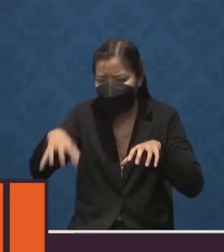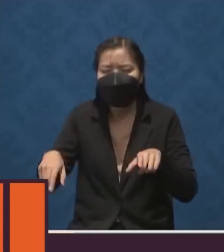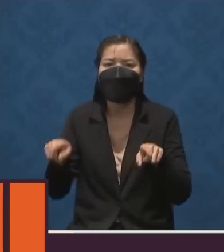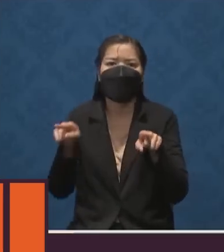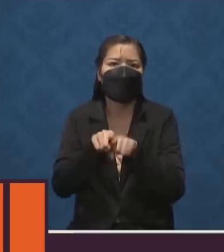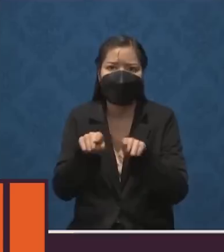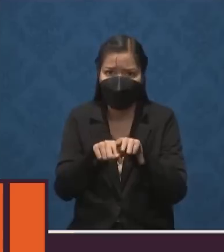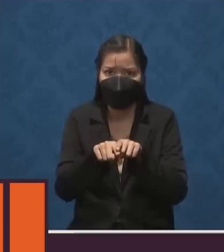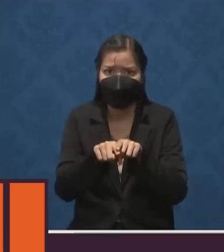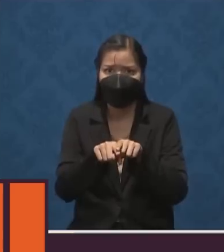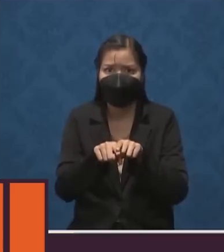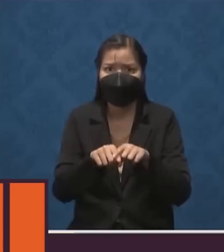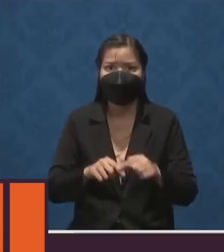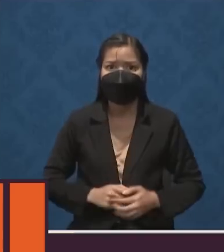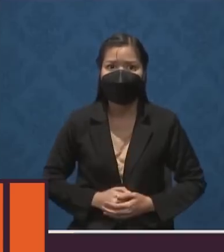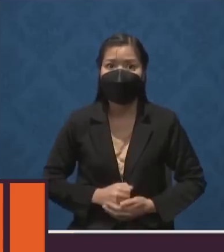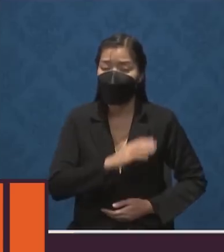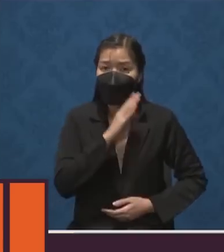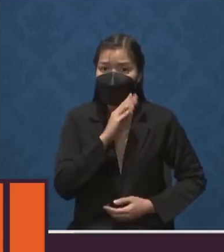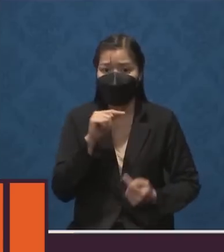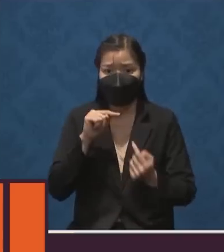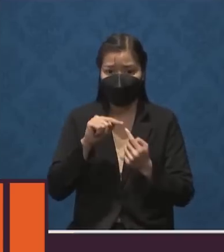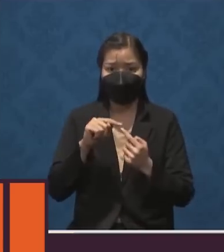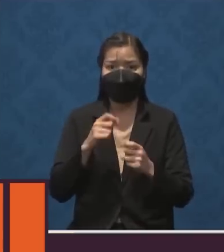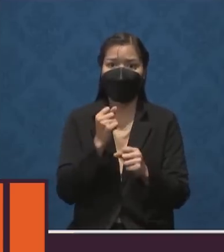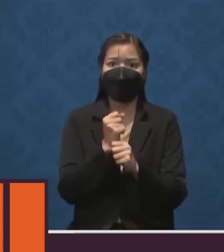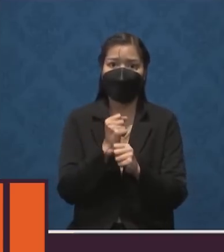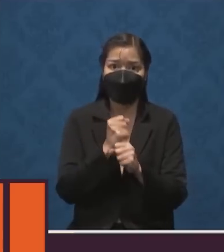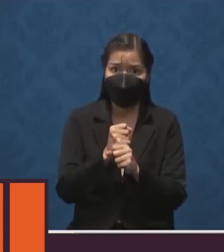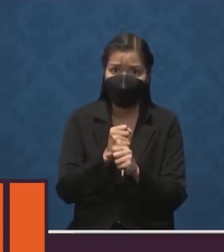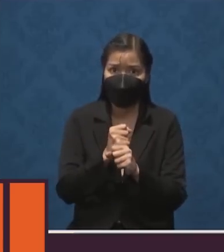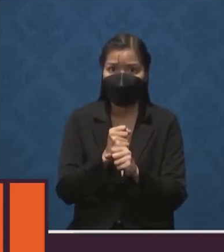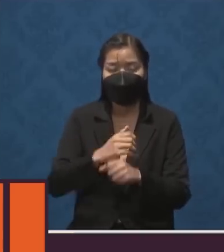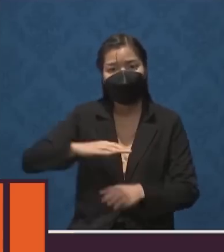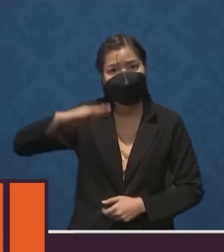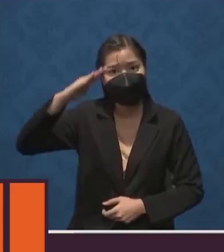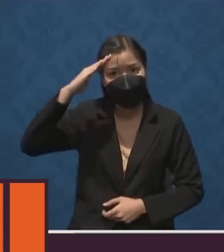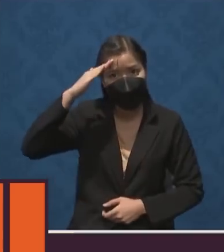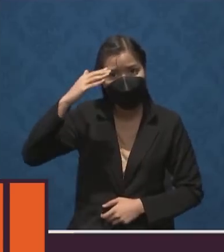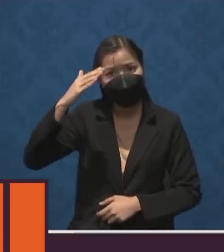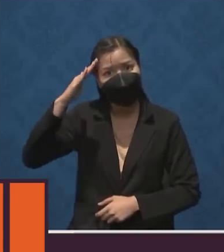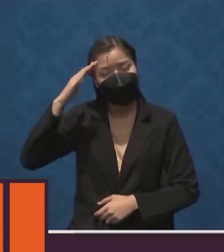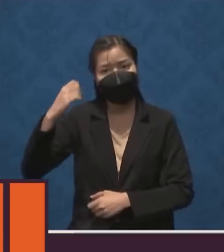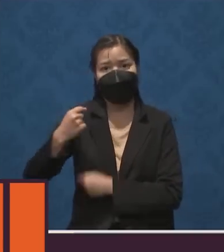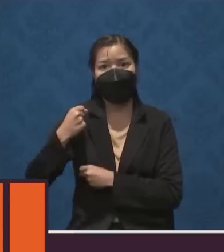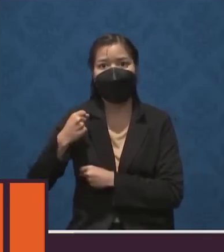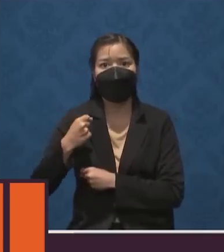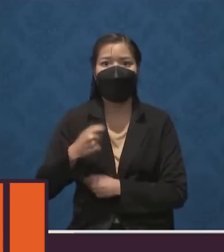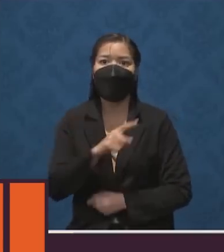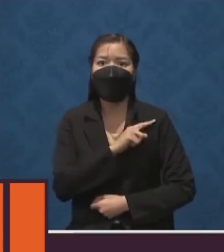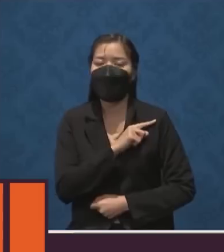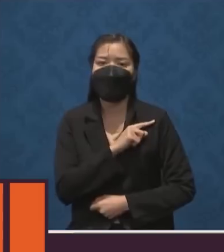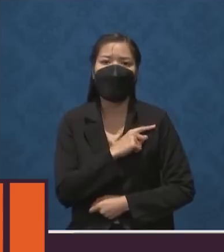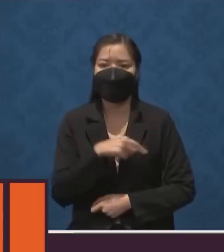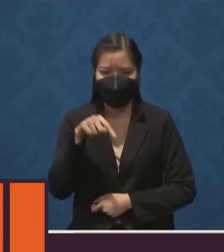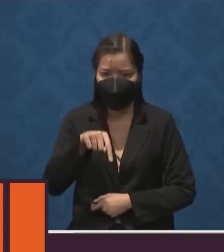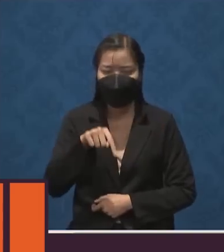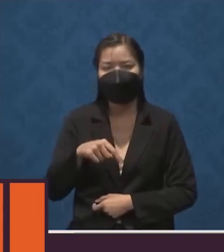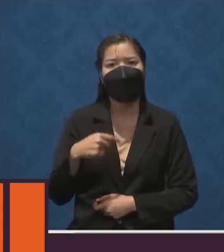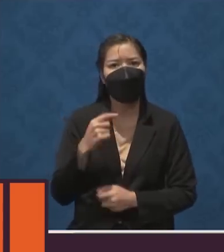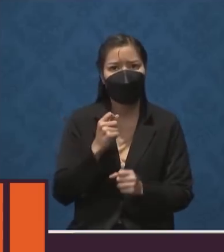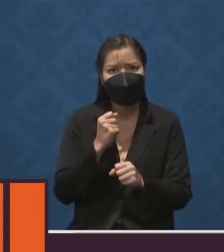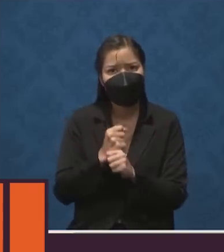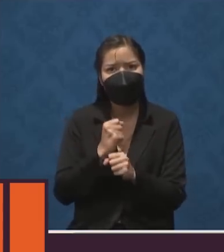ถาเราจะพูถพikenในระดับปฏิบัิการนะครับตำรวหอถหารก็มหนาที่เช่นนี้อยแล้หรอθεเราจะพดถการประเมินส intéressantกและการวางแผน